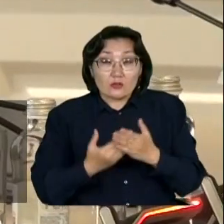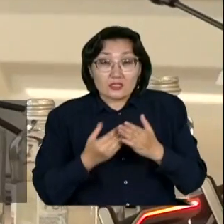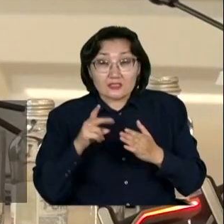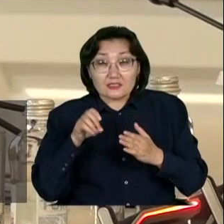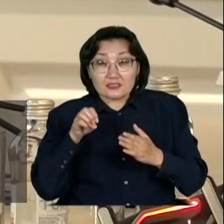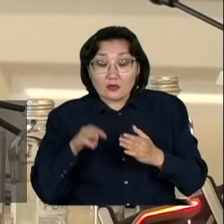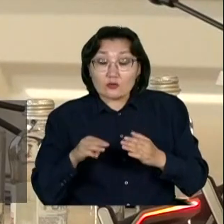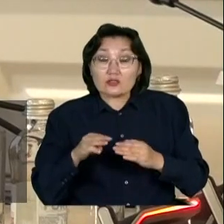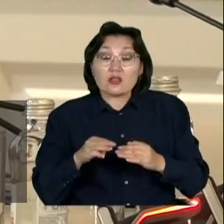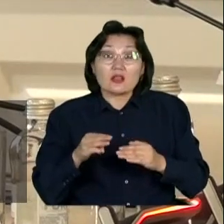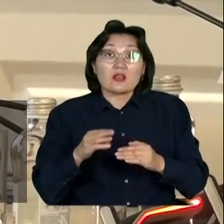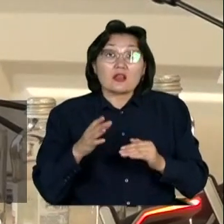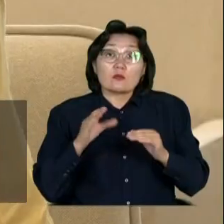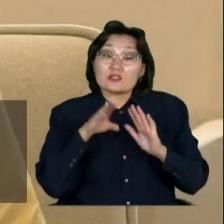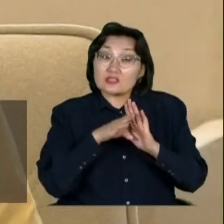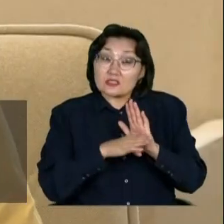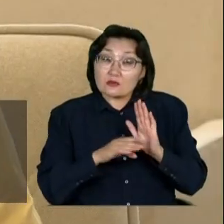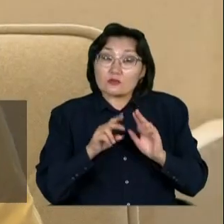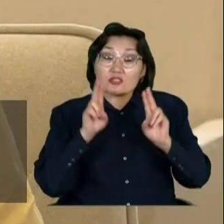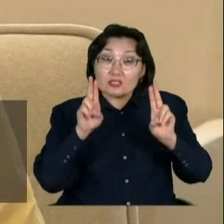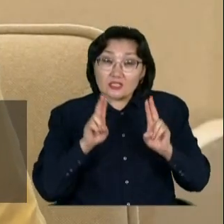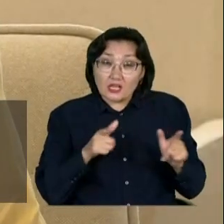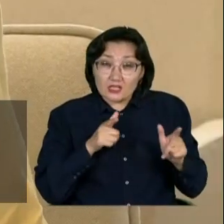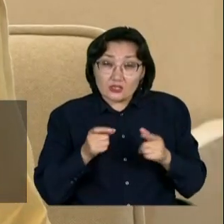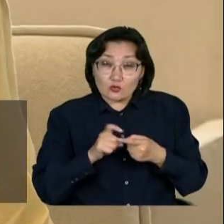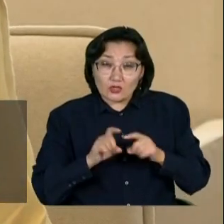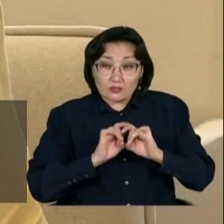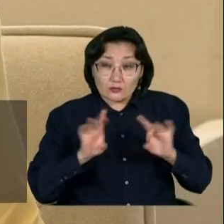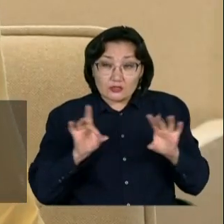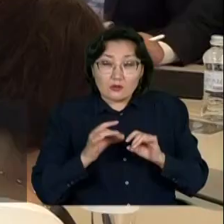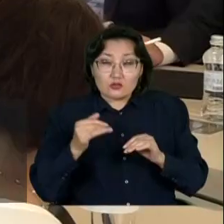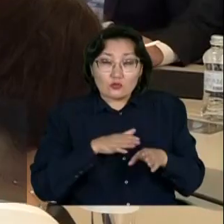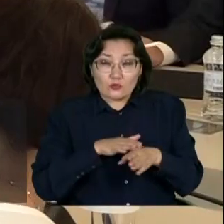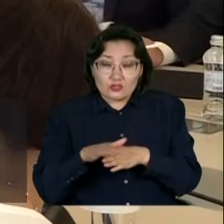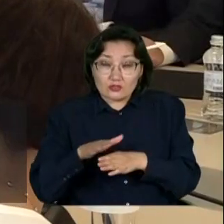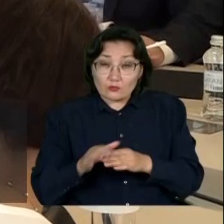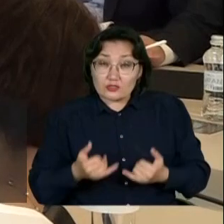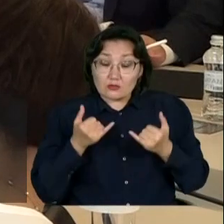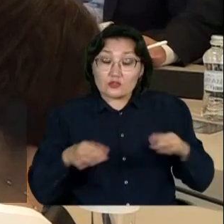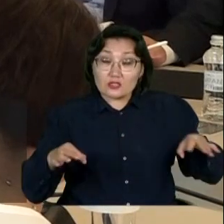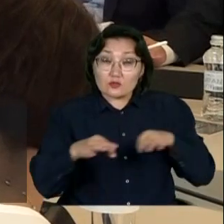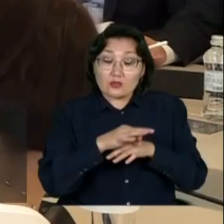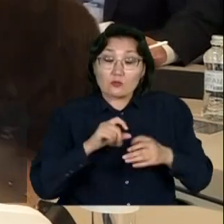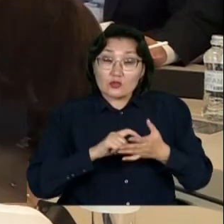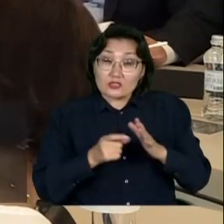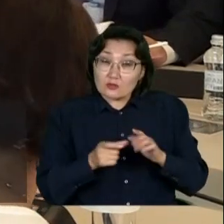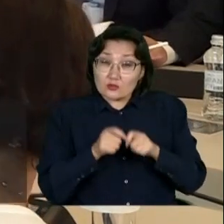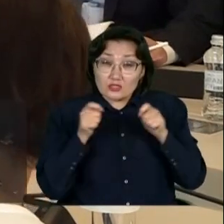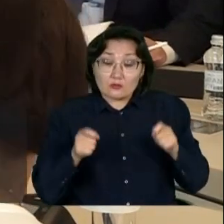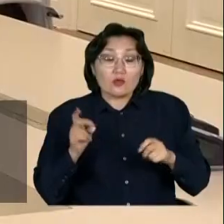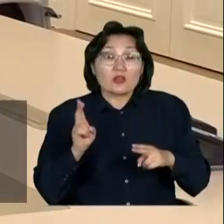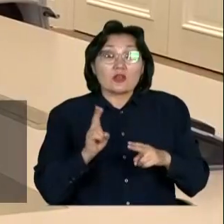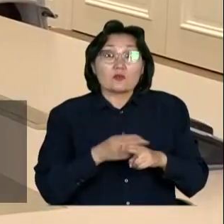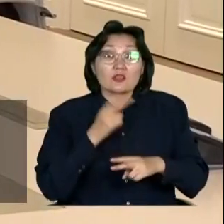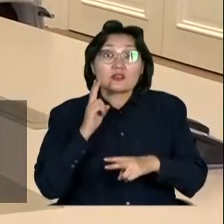Омарова инклюзивті Алматы бағдарламасының тұжырымдамасын әзірлеу туралы айтты. Ал оны жүзеге асыру үшін жобалық кеңсе құруды, сондай ақ кедергісіз